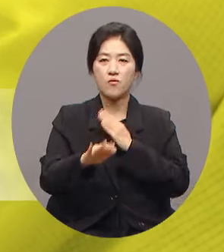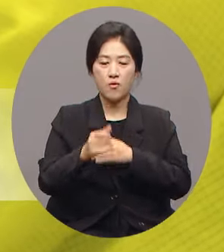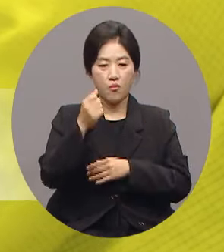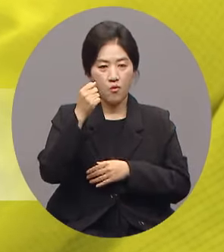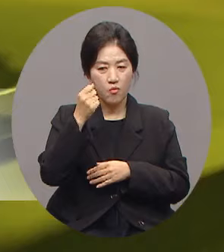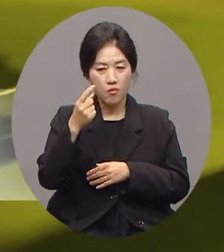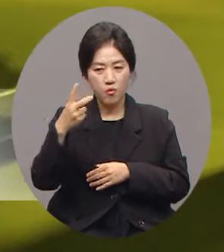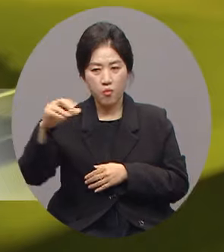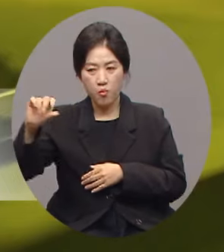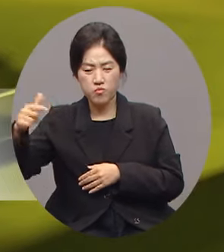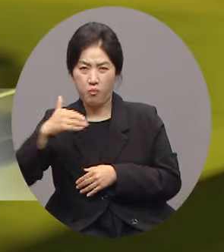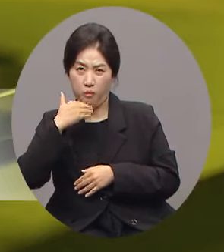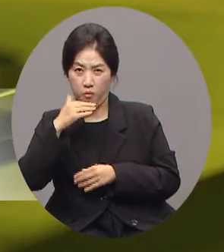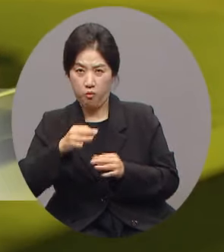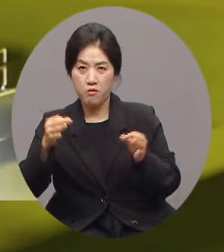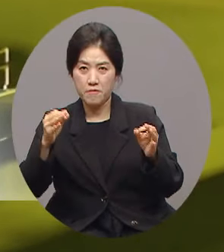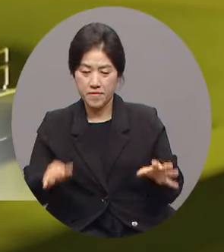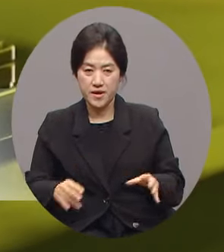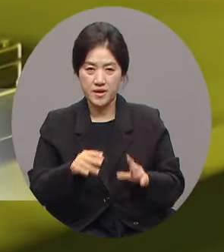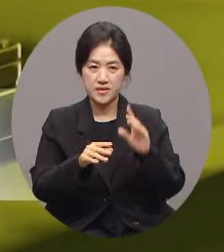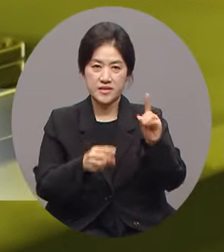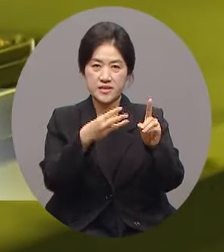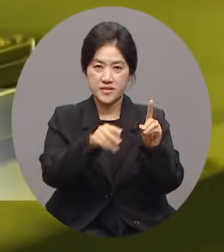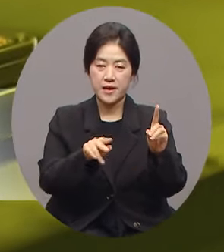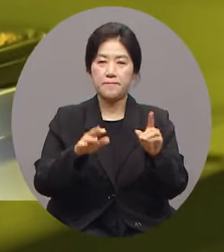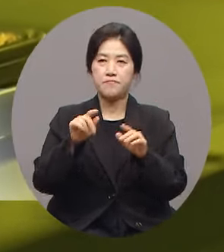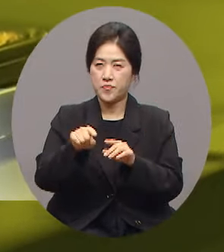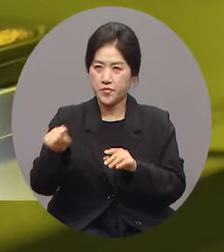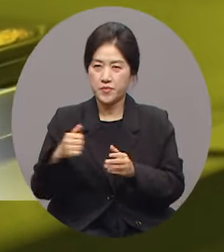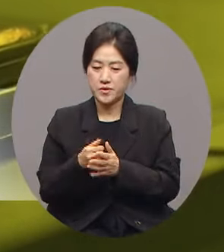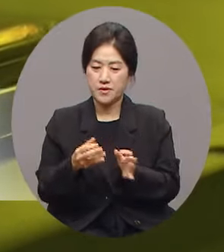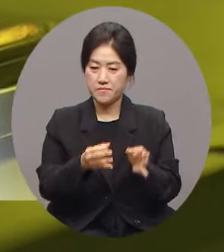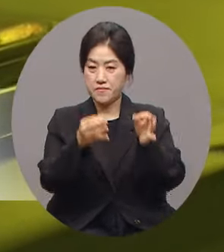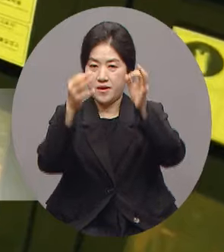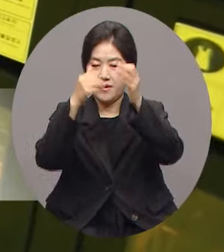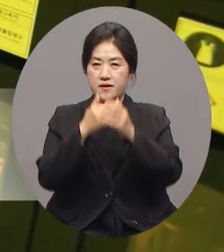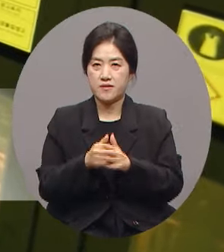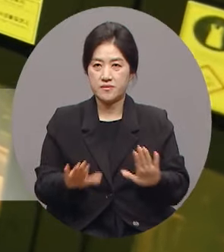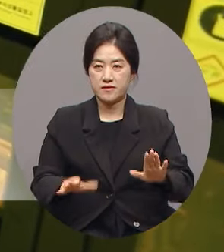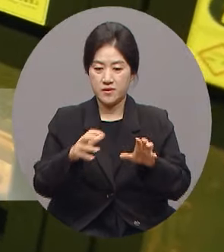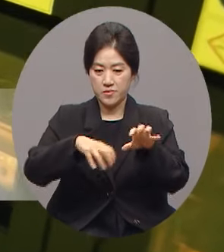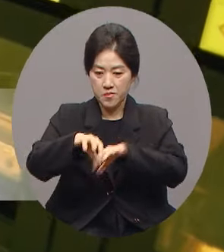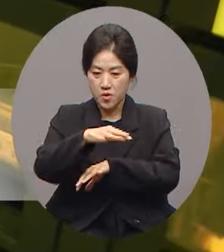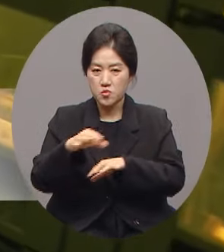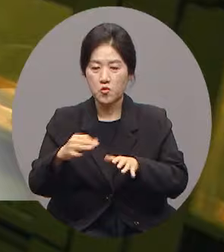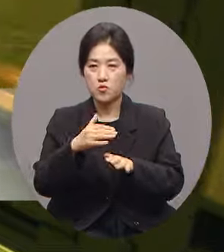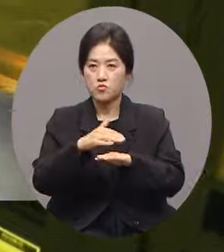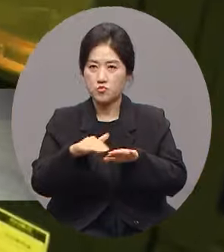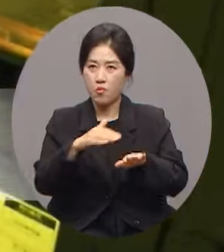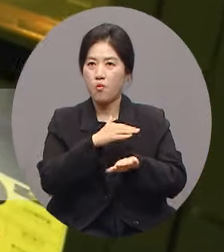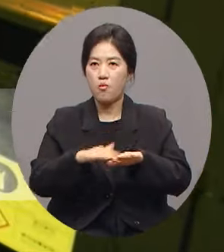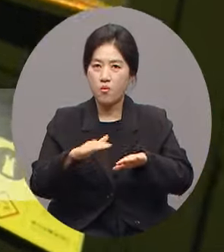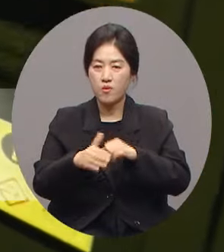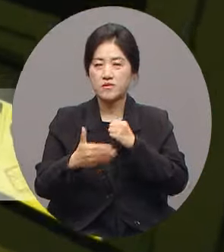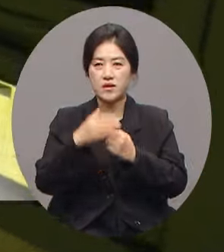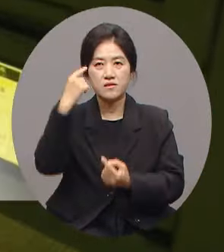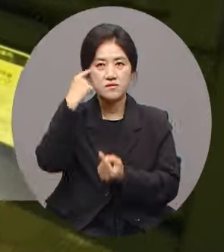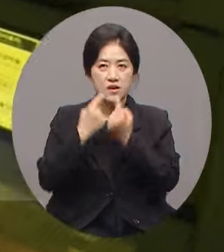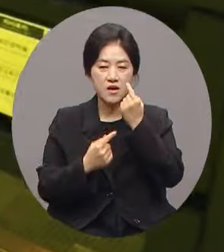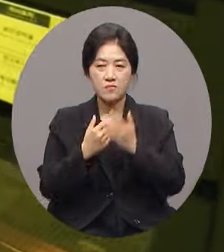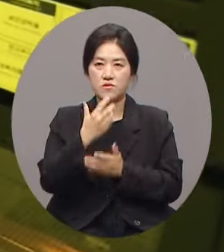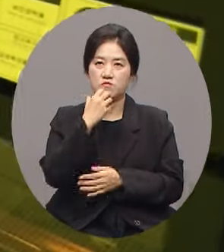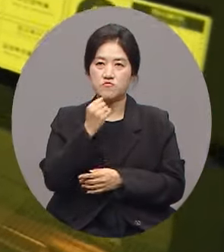만입니다 디램과 낸드의 가격 상승으로 제고 평가 손실 충당금 환입 규모가 확대되면서 예상보다 수익성이